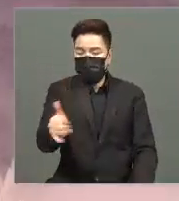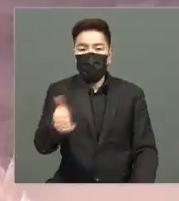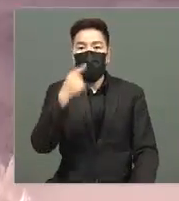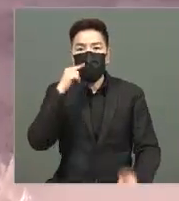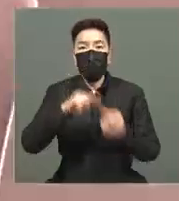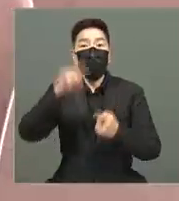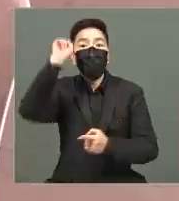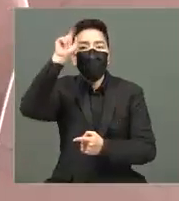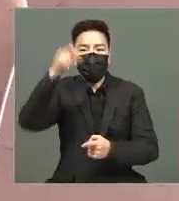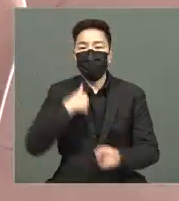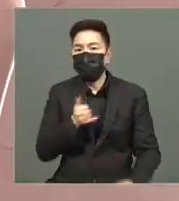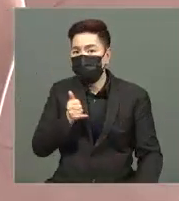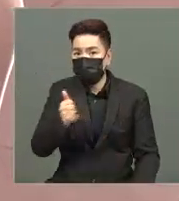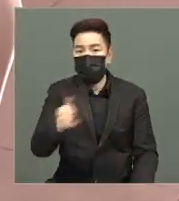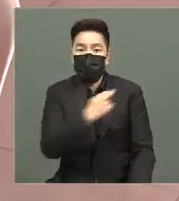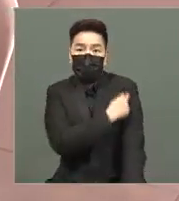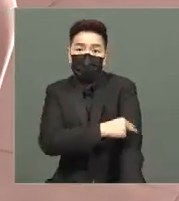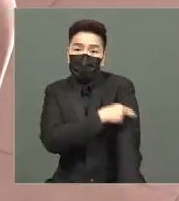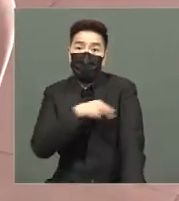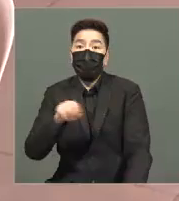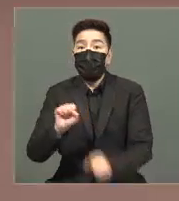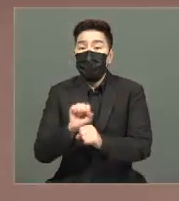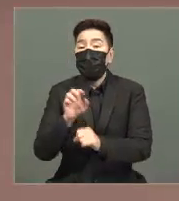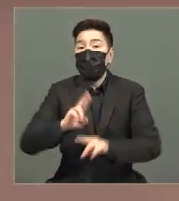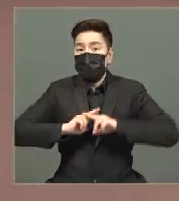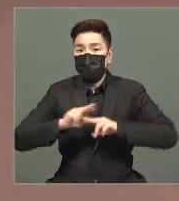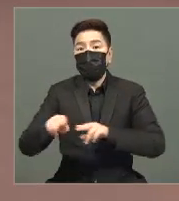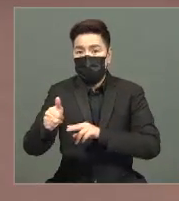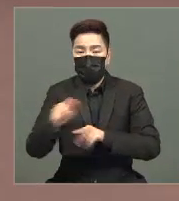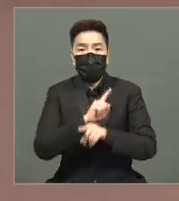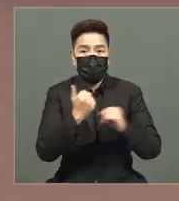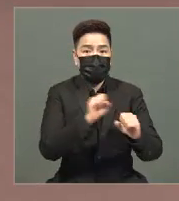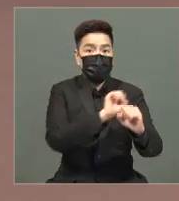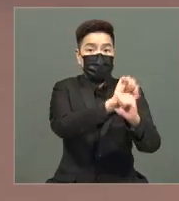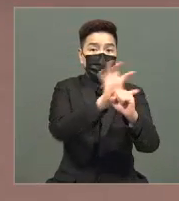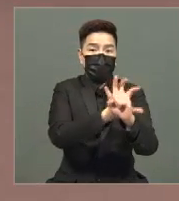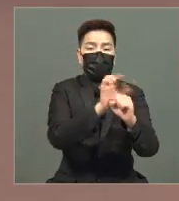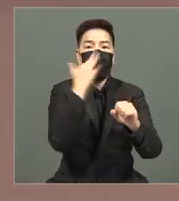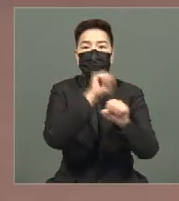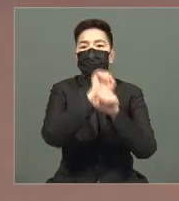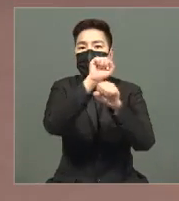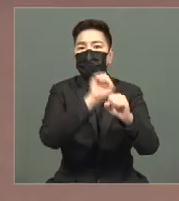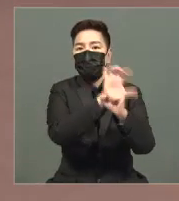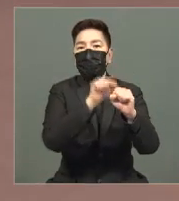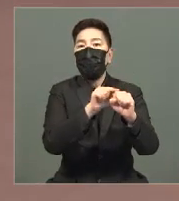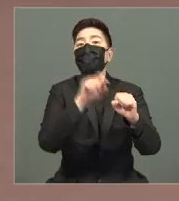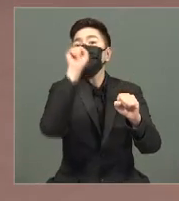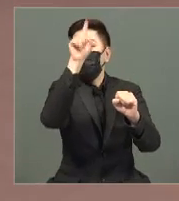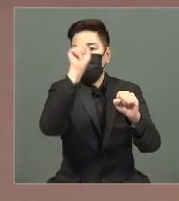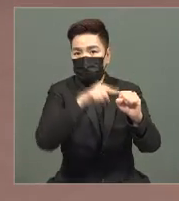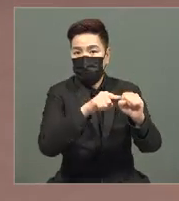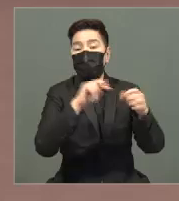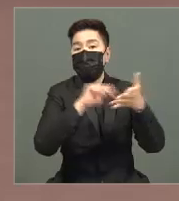ได้เฉพาะในภาวะฉุกเฉินวิกฤตนะคะแต่เมื่อโรคโควิช 19ถูกประกาศว่าเป็นภาวะฉุกเฉินนั่นก็หมายความว่าผู้ป่วย